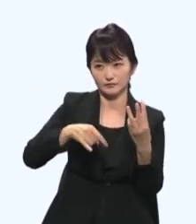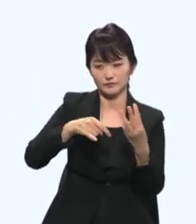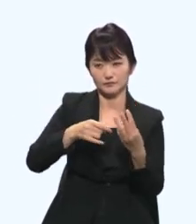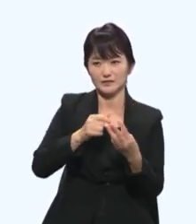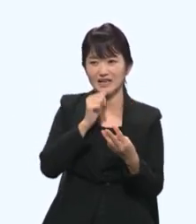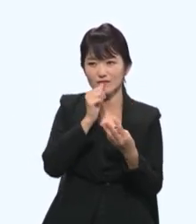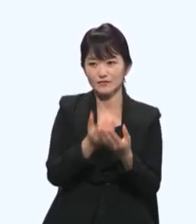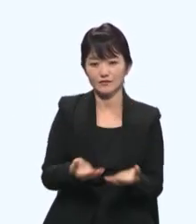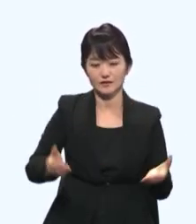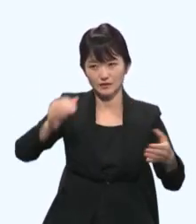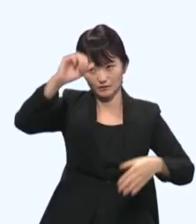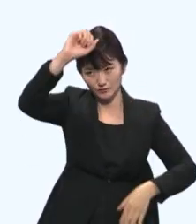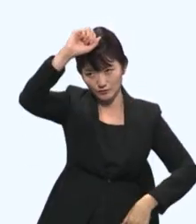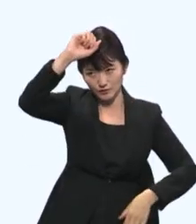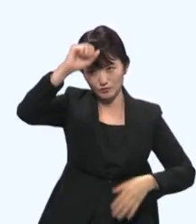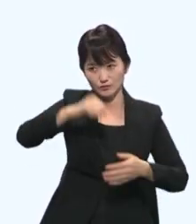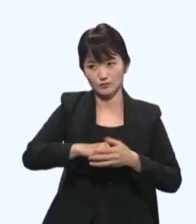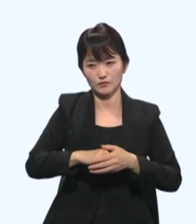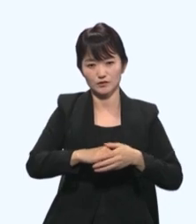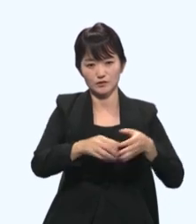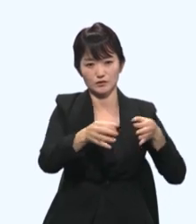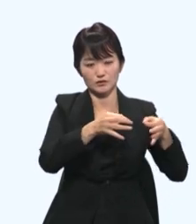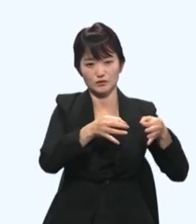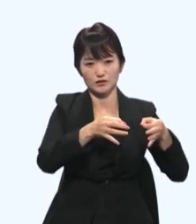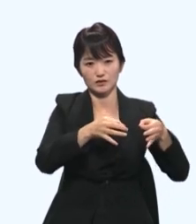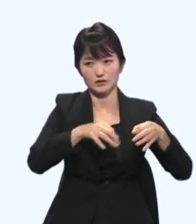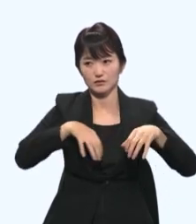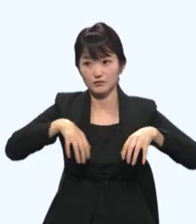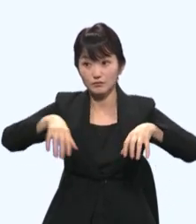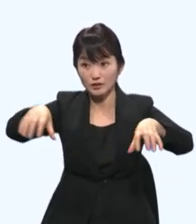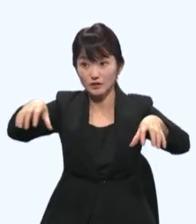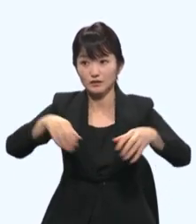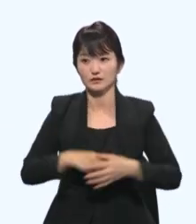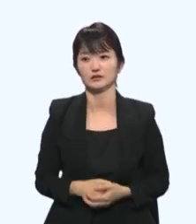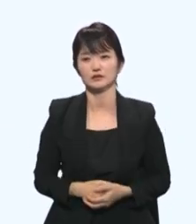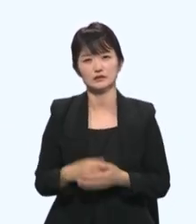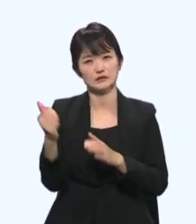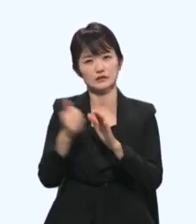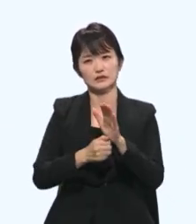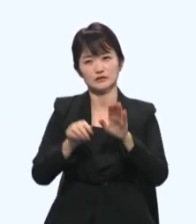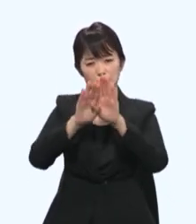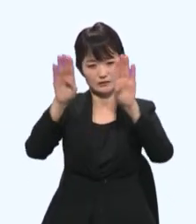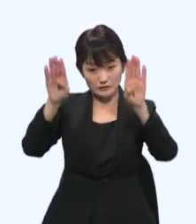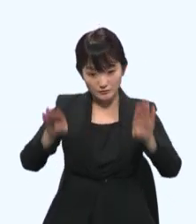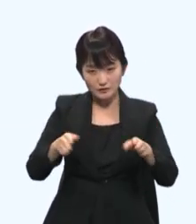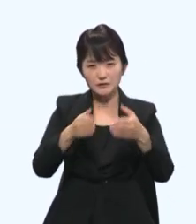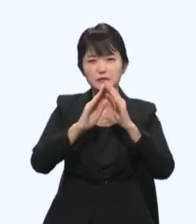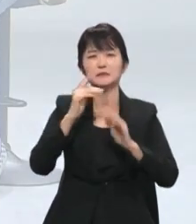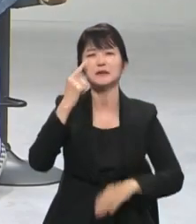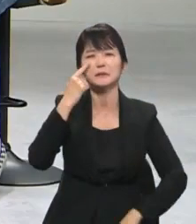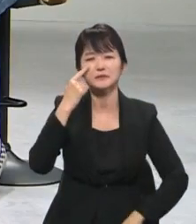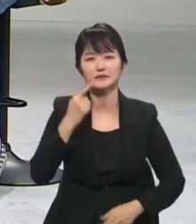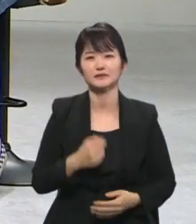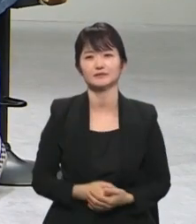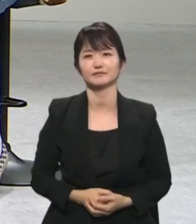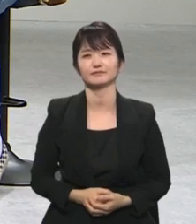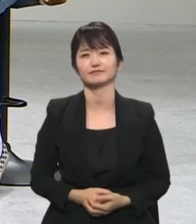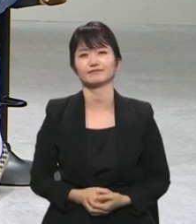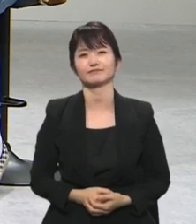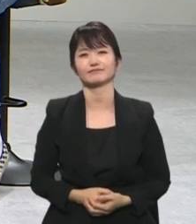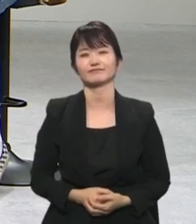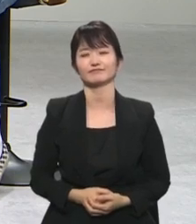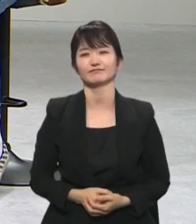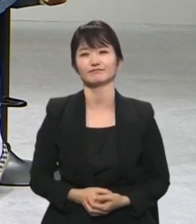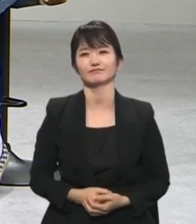포착을 조성하자 실패 박물관을 건립하죠 이게 좀 가장 호가는 거 같긴 한데 실패 박물관 장려상 받을 만한